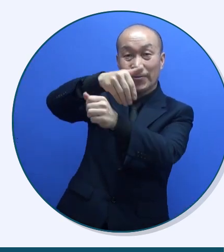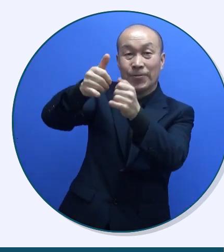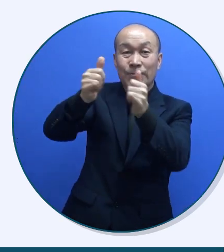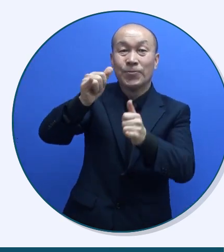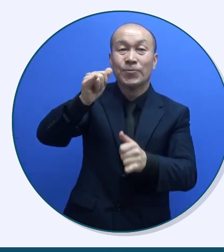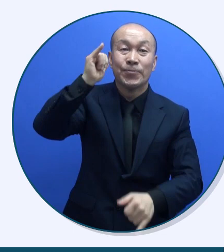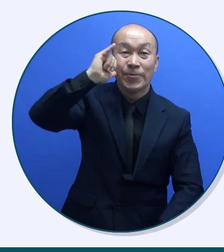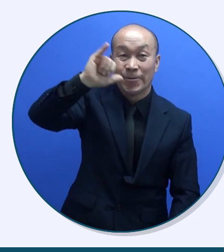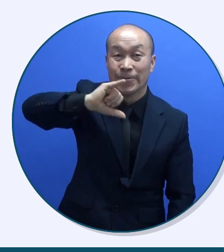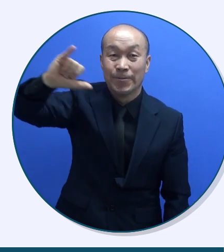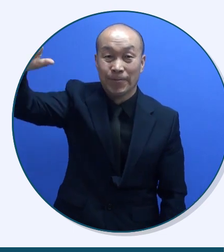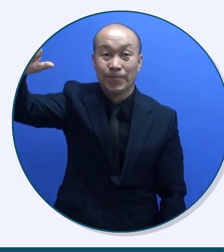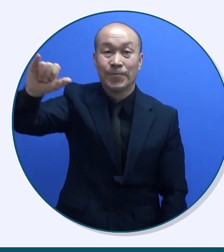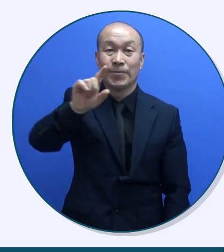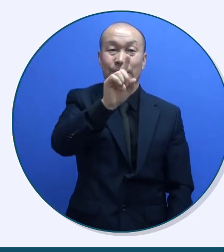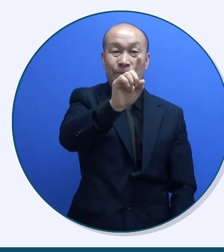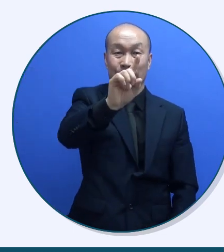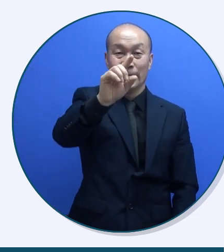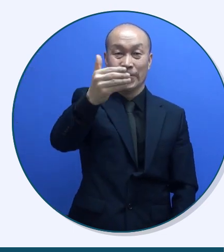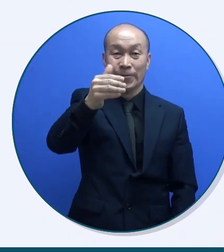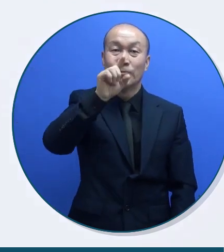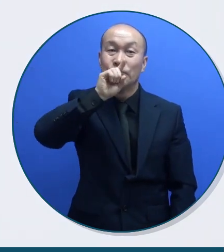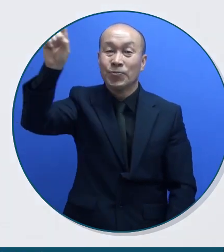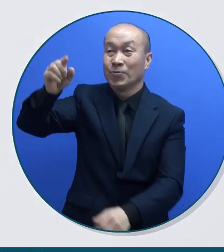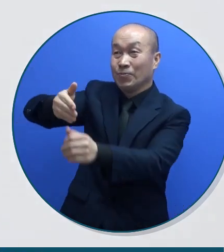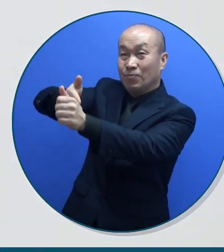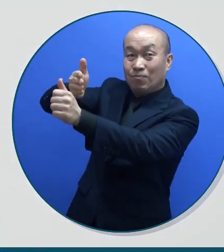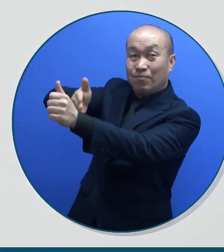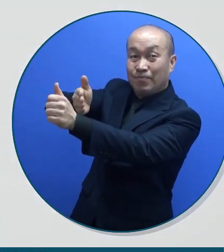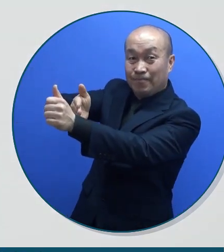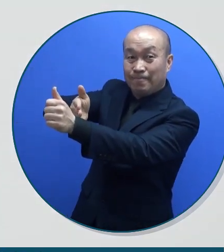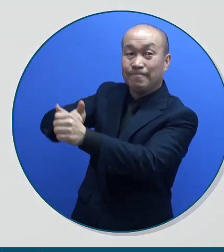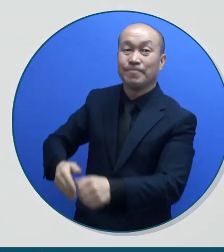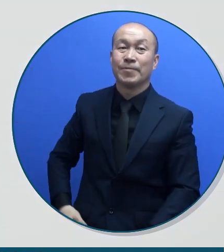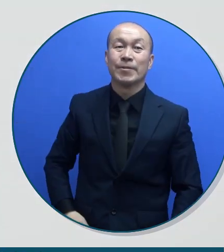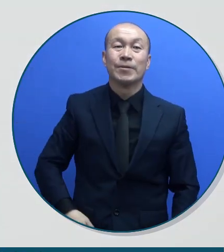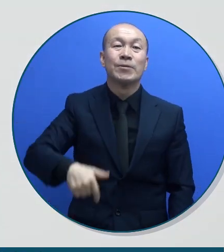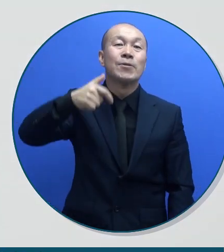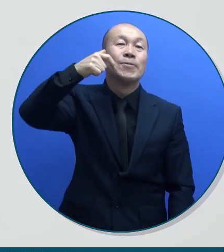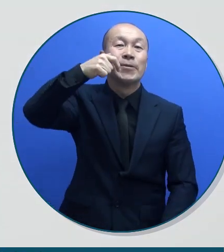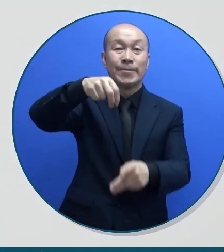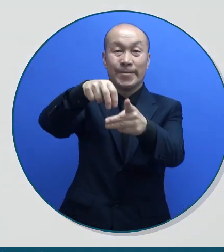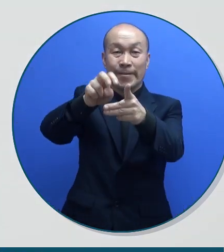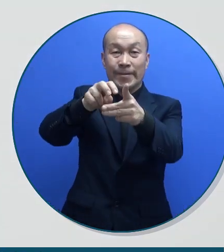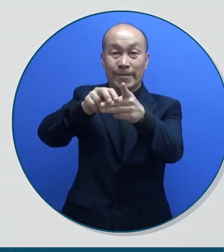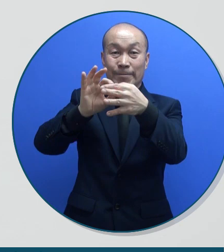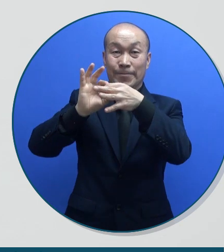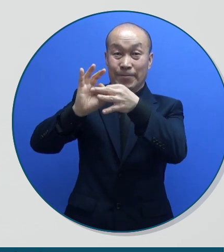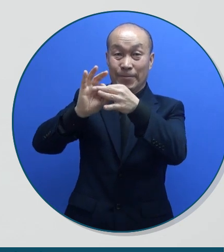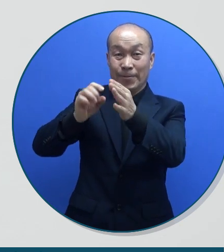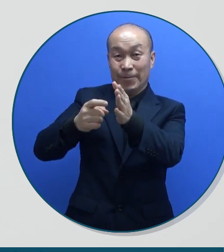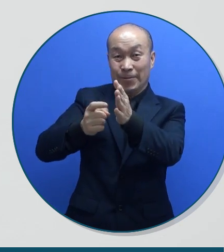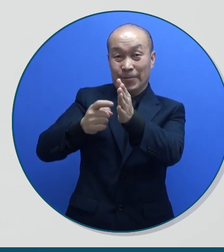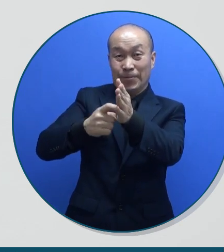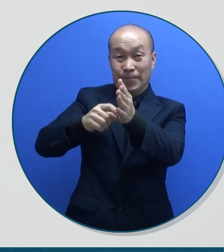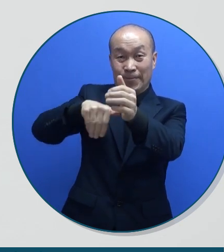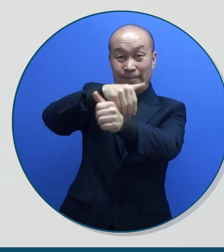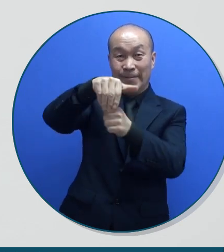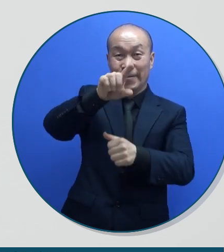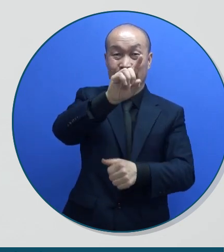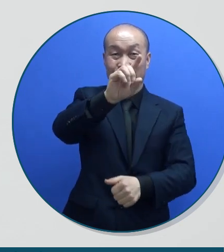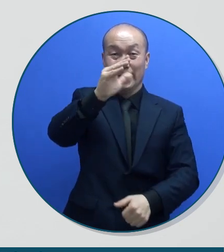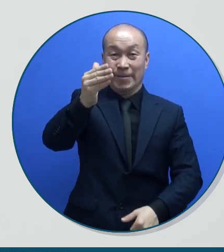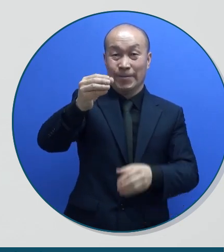전화하여 119 신고 요청을 부탁합니다. 또는 손말이음센터를 통해 응급 상황을